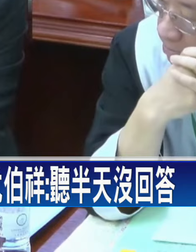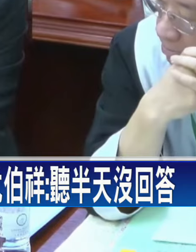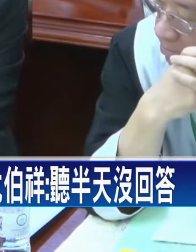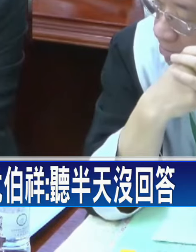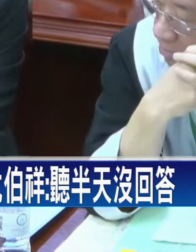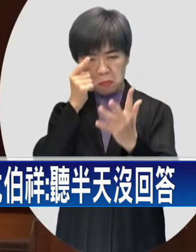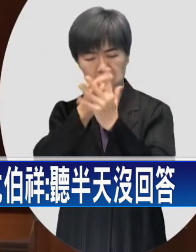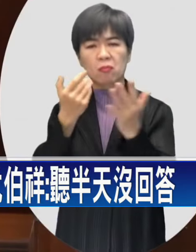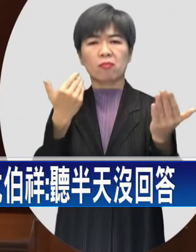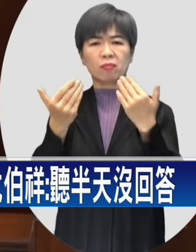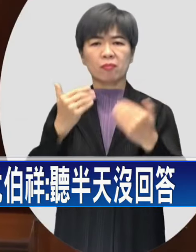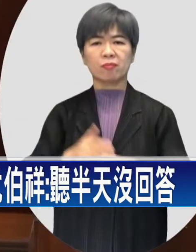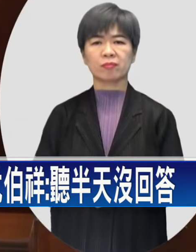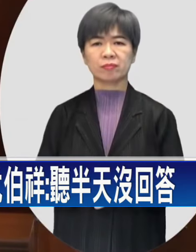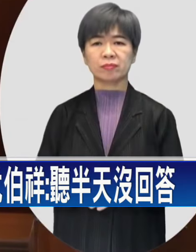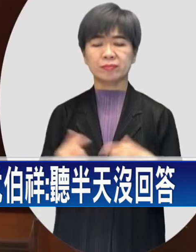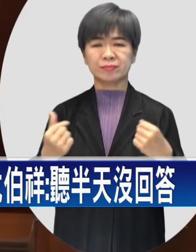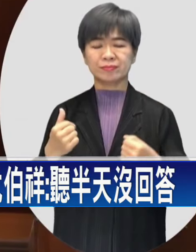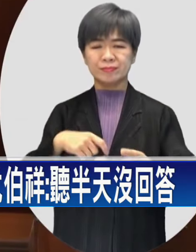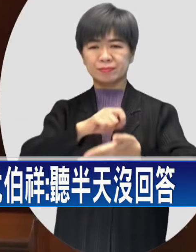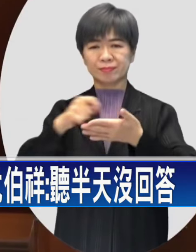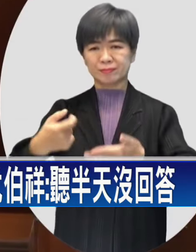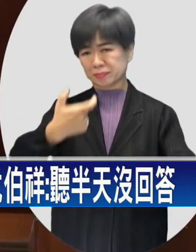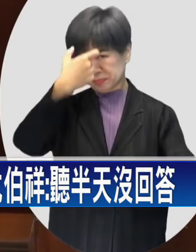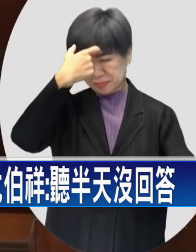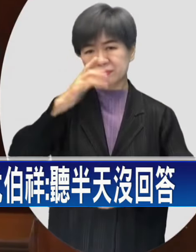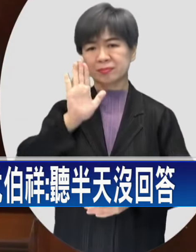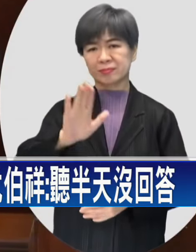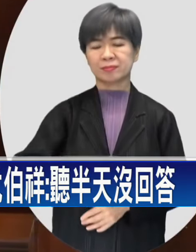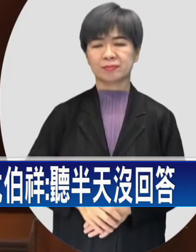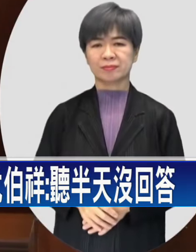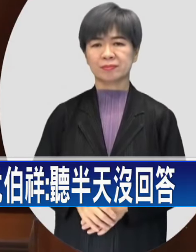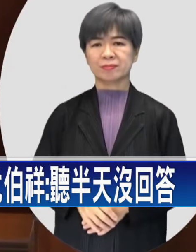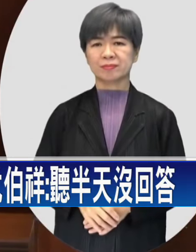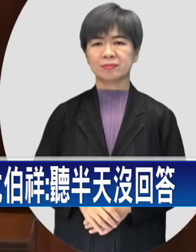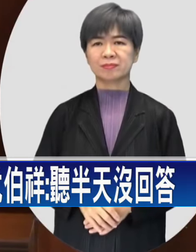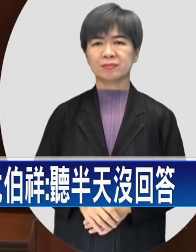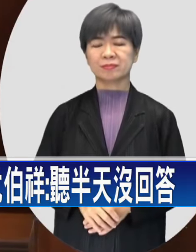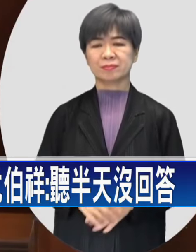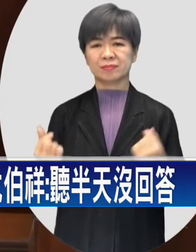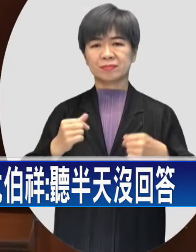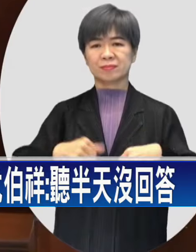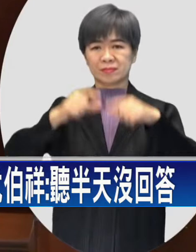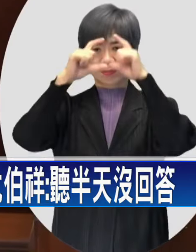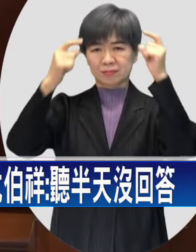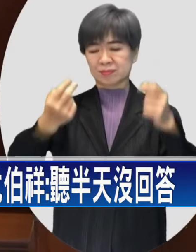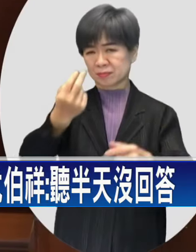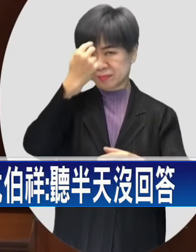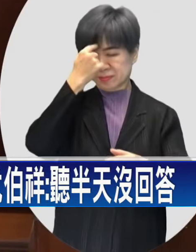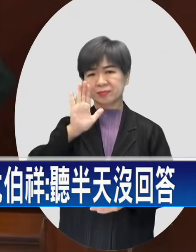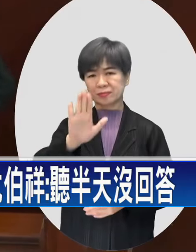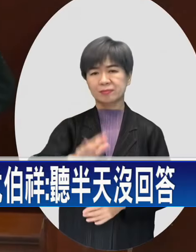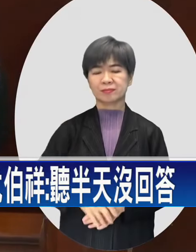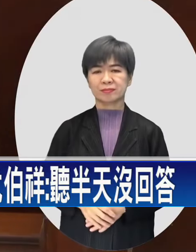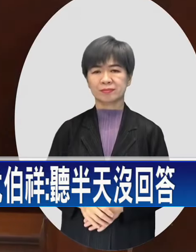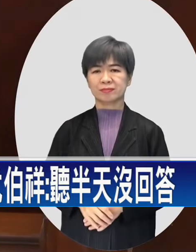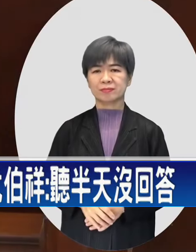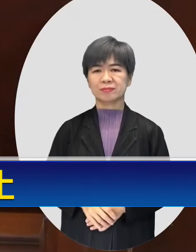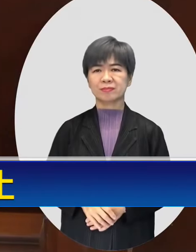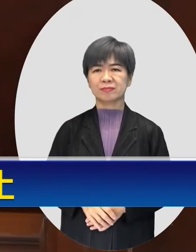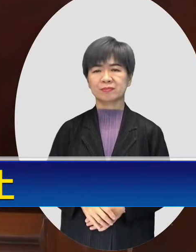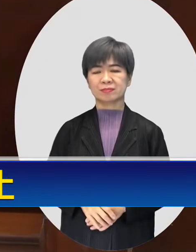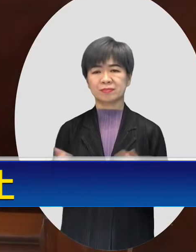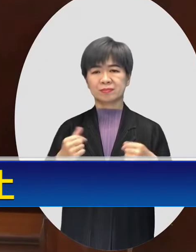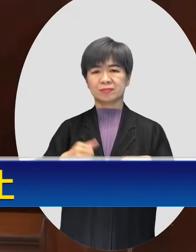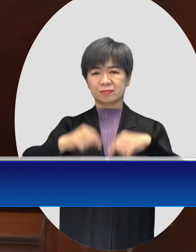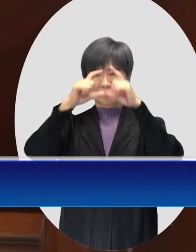伫咧倒位哦。法律学者邓宝贤规气将纸条啊打伫头壳顶，讲大法官管伤济。 什么叫如同写